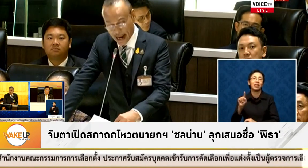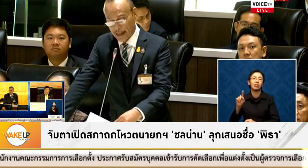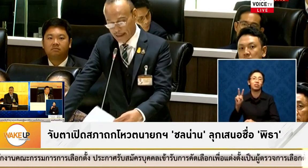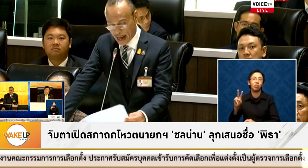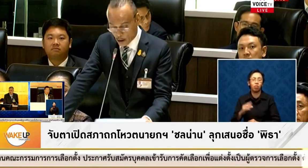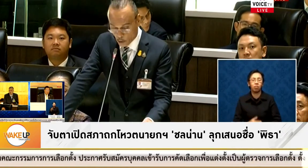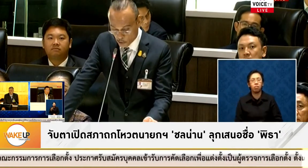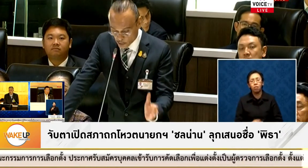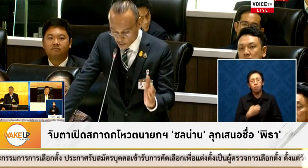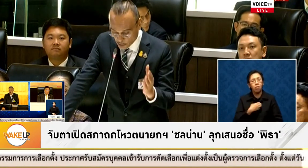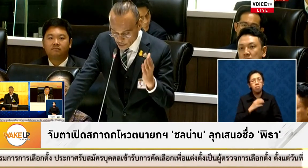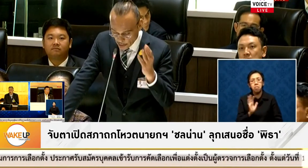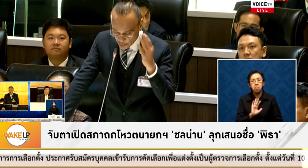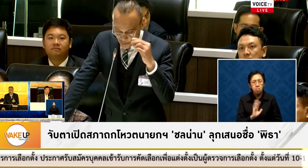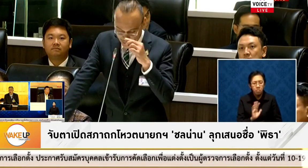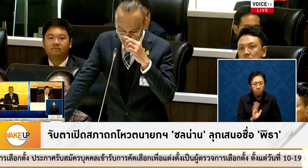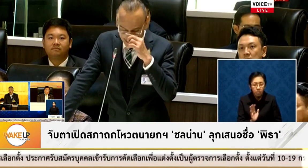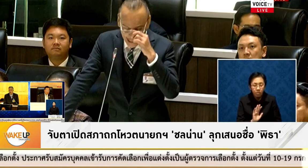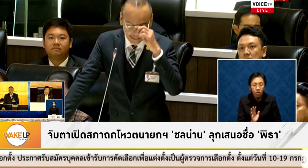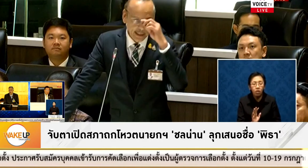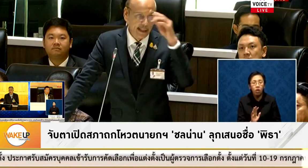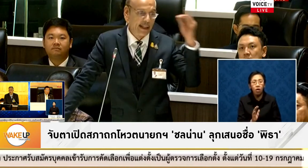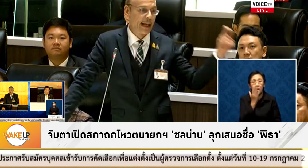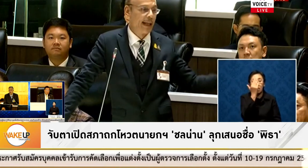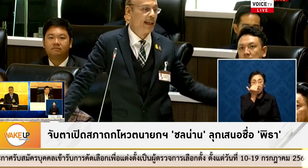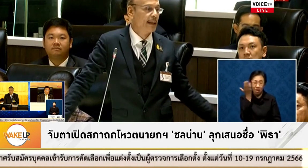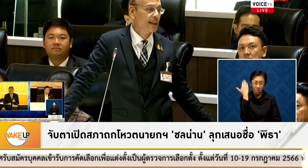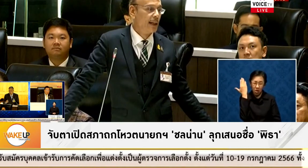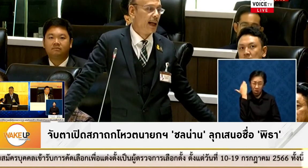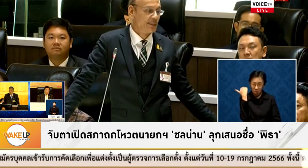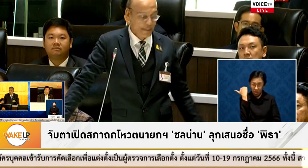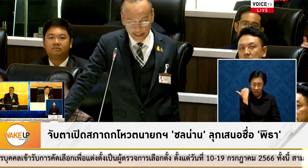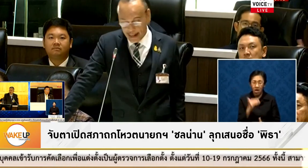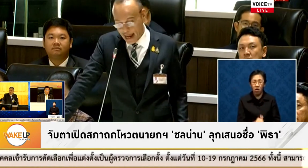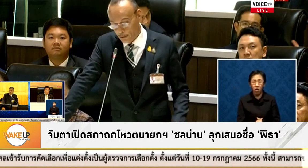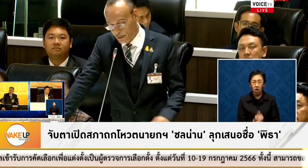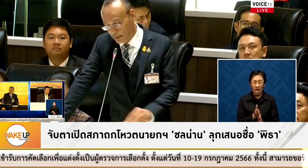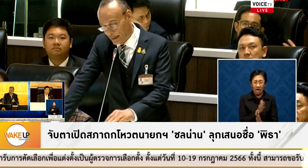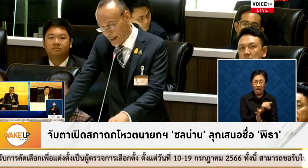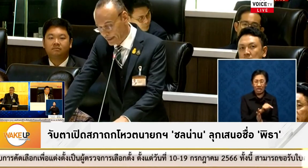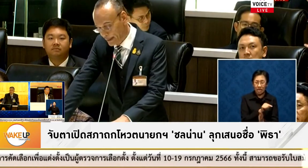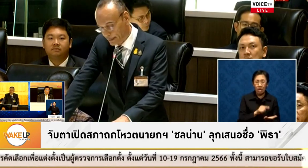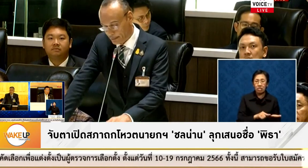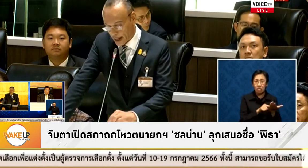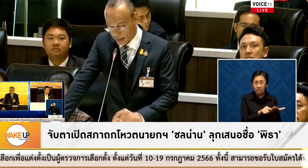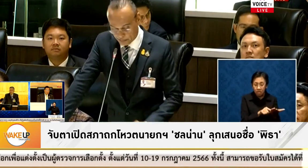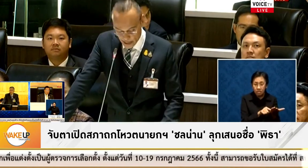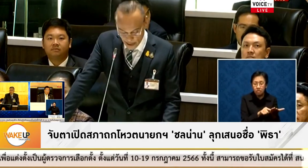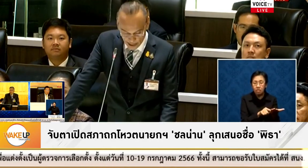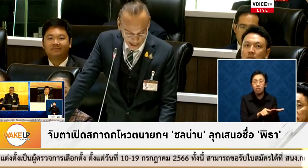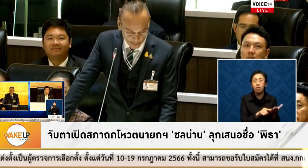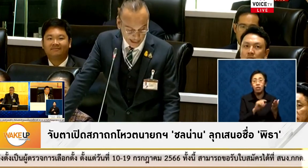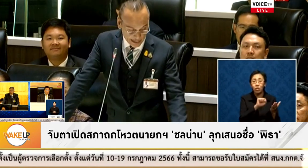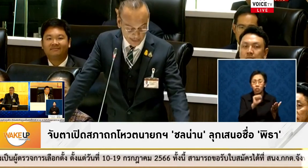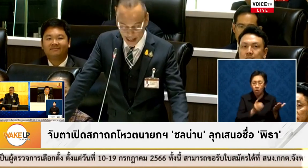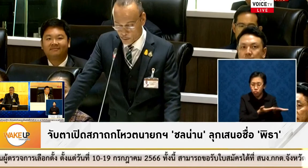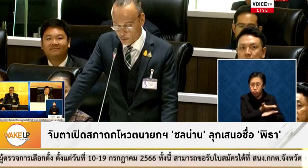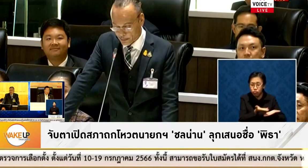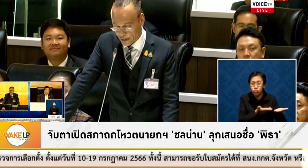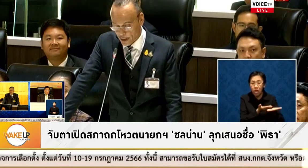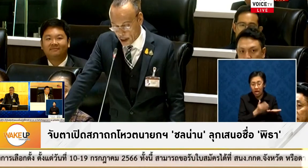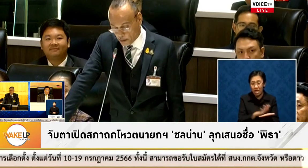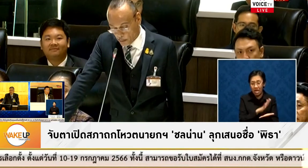านะแต่ว่า แน่ใจหรือว่าหาแก้ไขหน่อยบ้านเมืองจะสงบ ผมว่าอย่างคุณชาดาเนี่